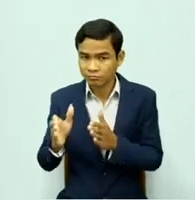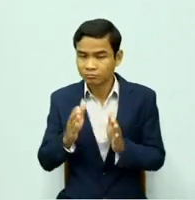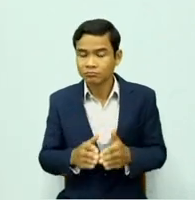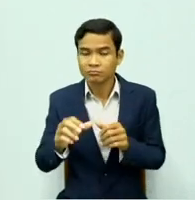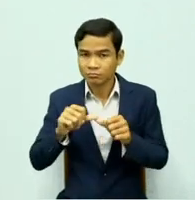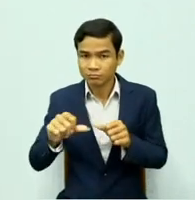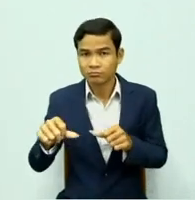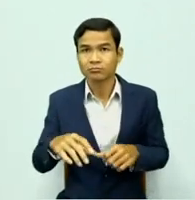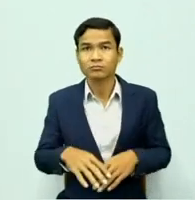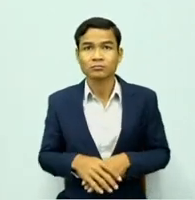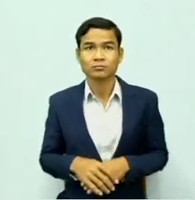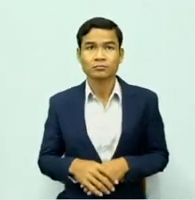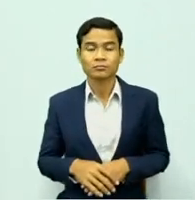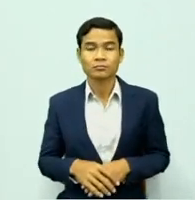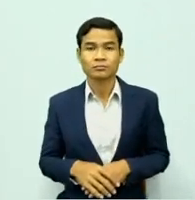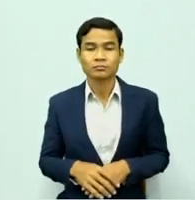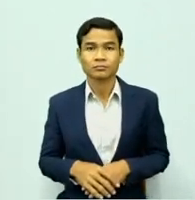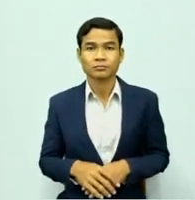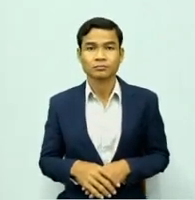បាទ